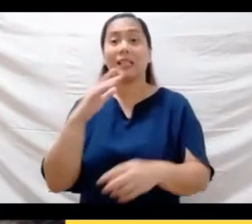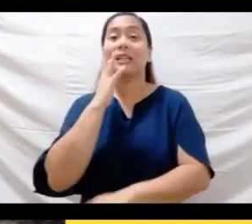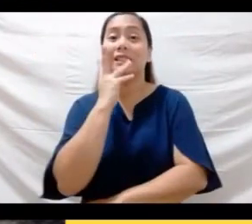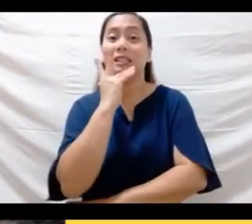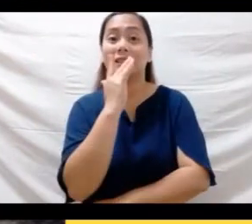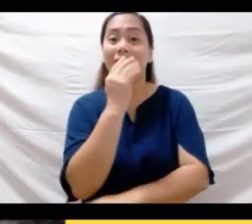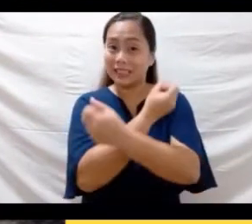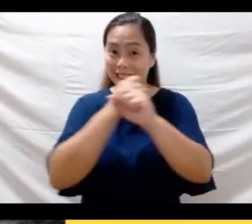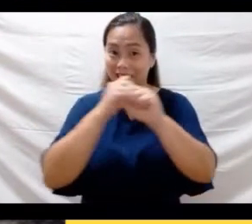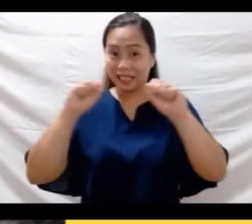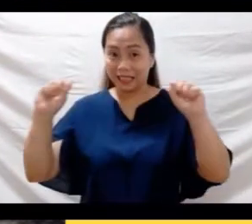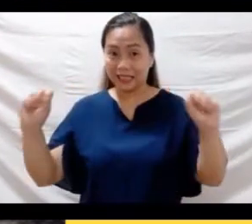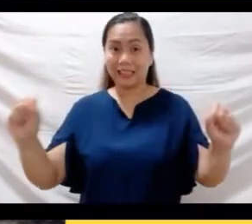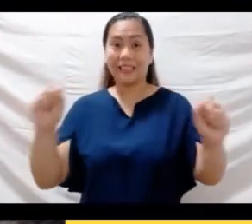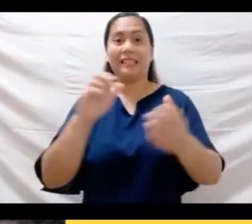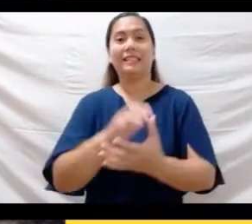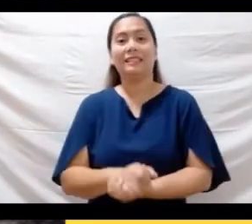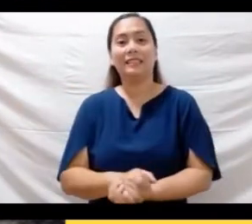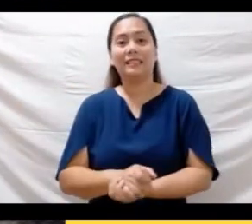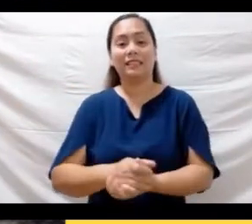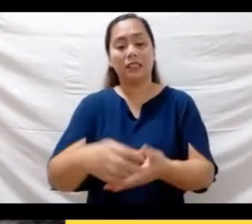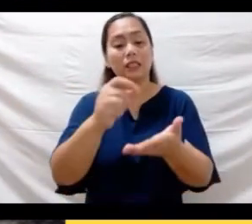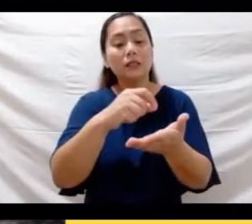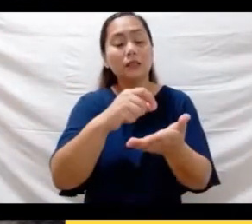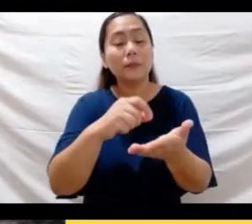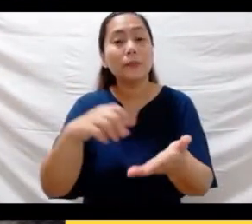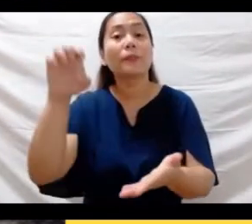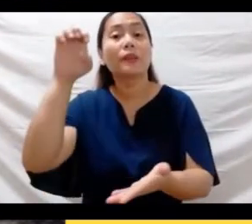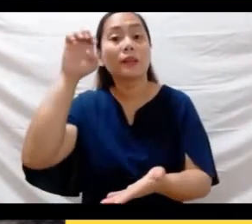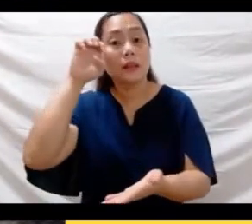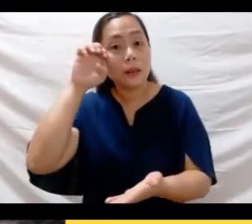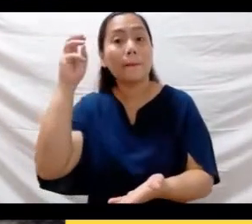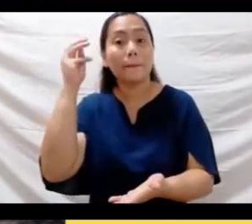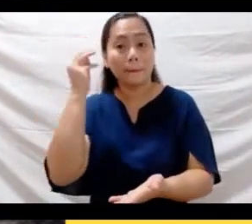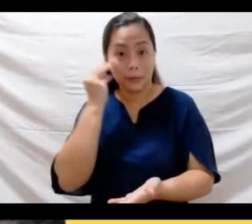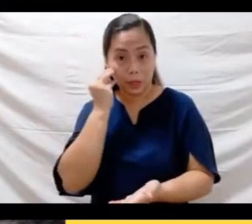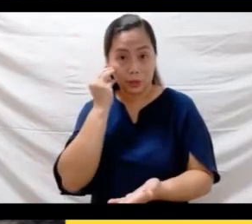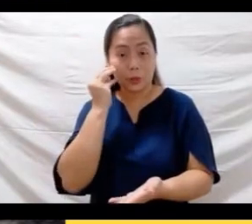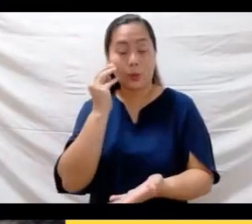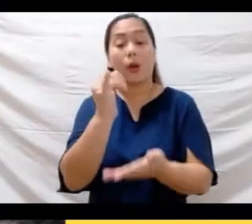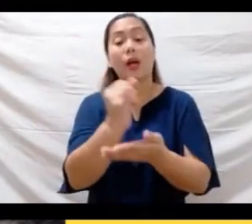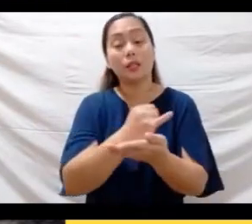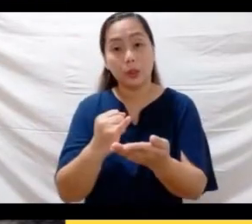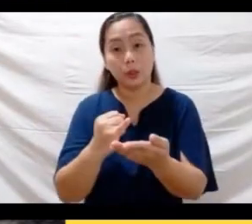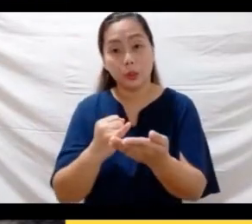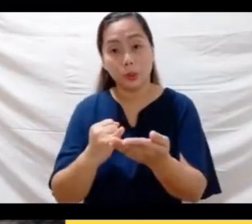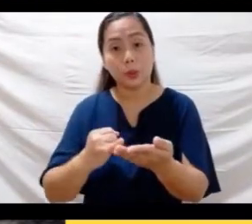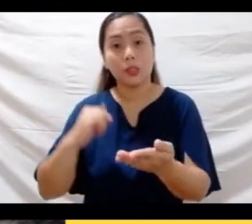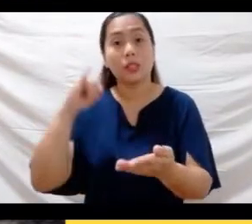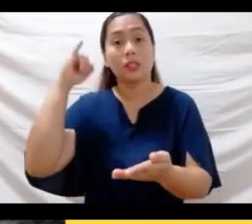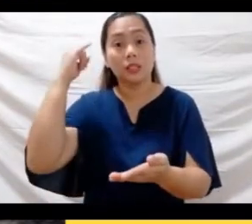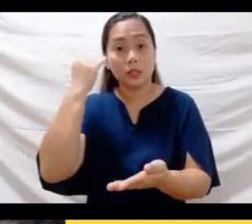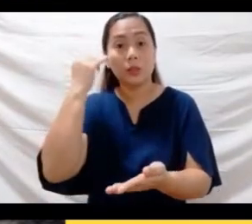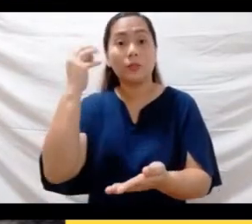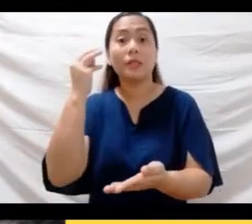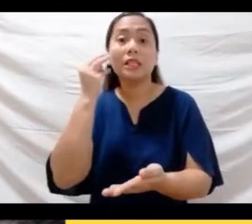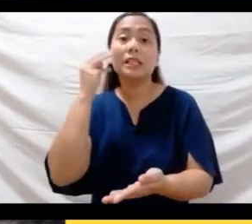ng Kaligtasan. Isinulat ni Edeline R. Mirabueno at guhit ni Joy Marie